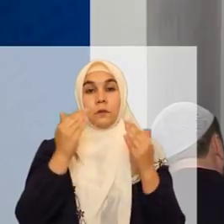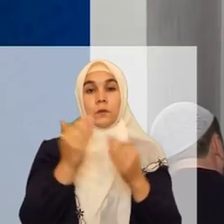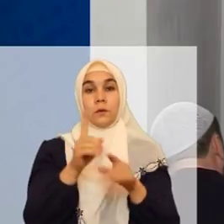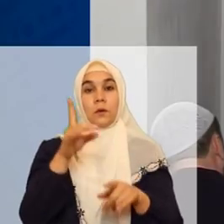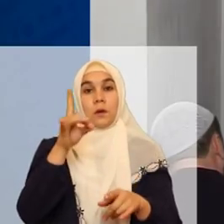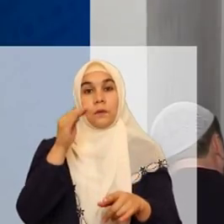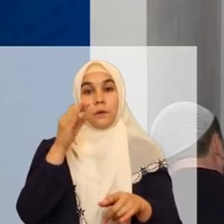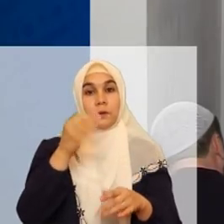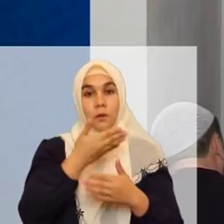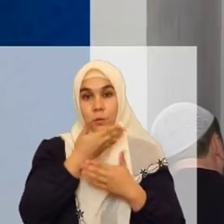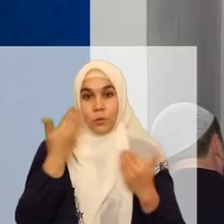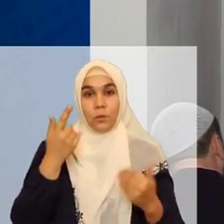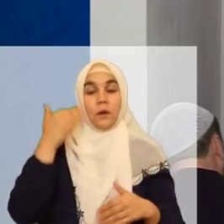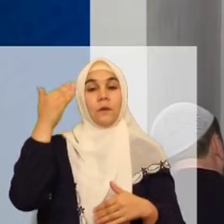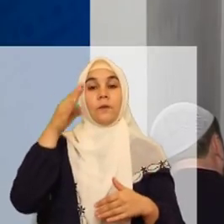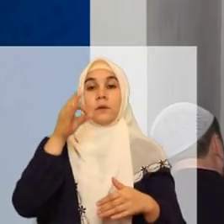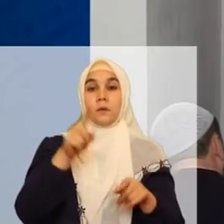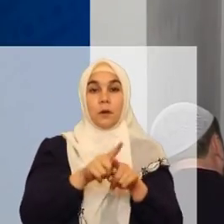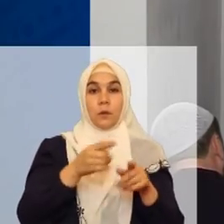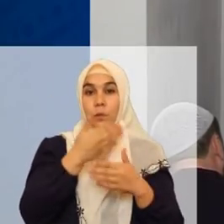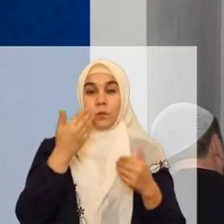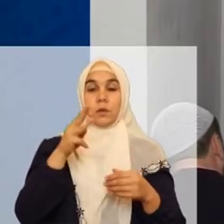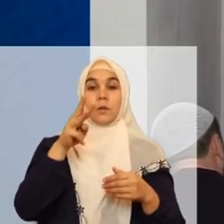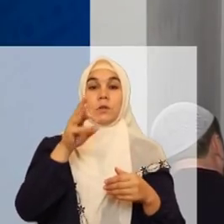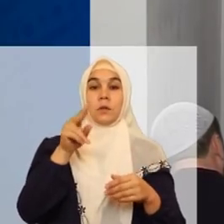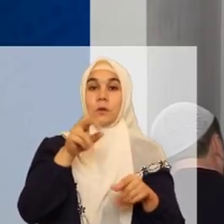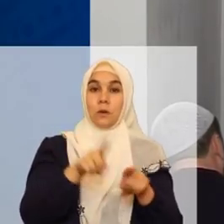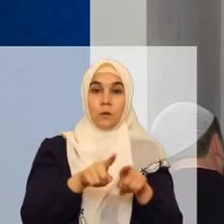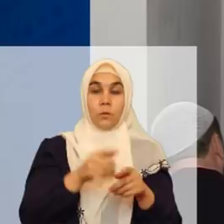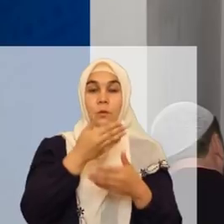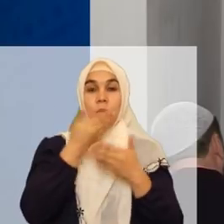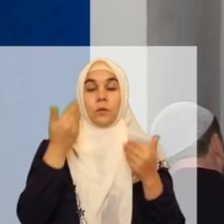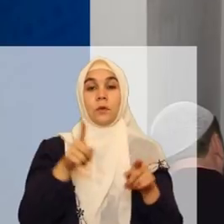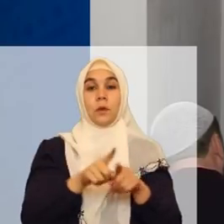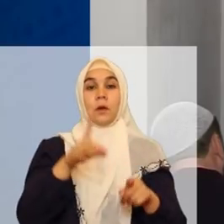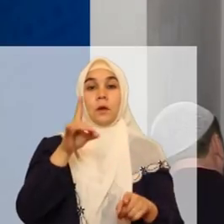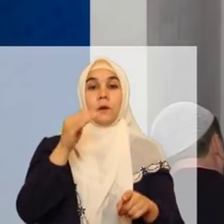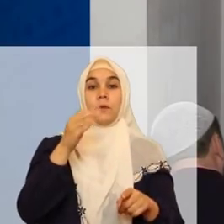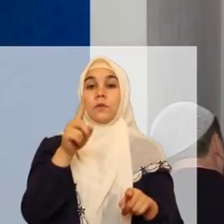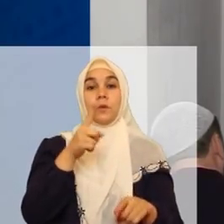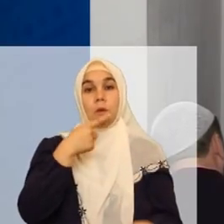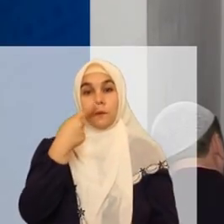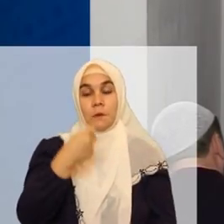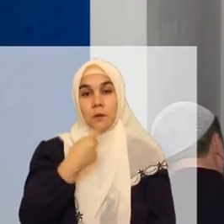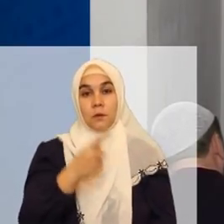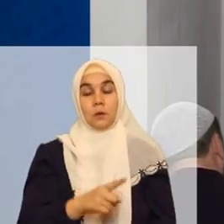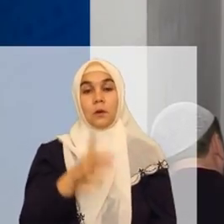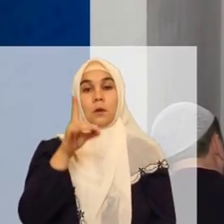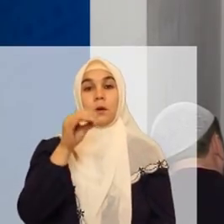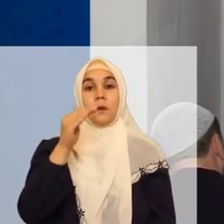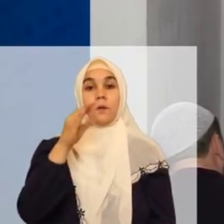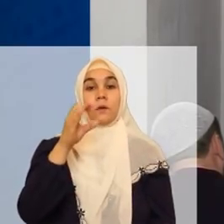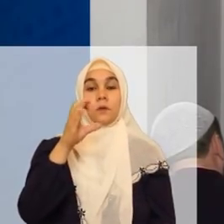rafas ham yo'q, fisq ham yo'q, jidal ham yo'q deyapti. Rafas degani nima degani?